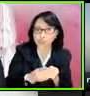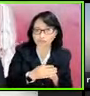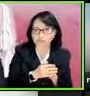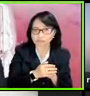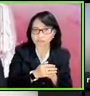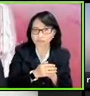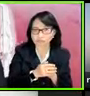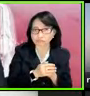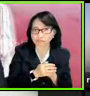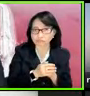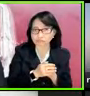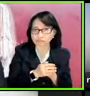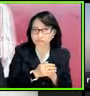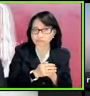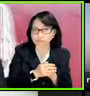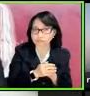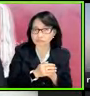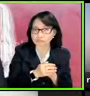Yahudi